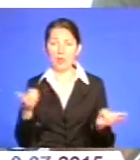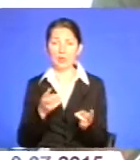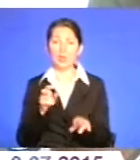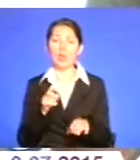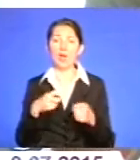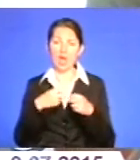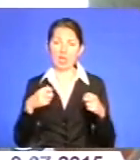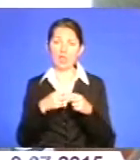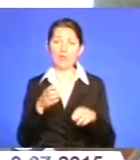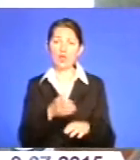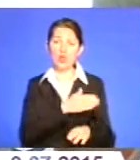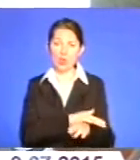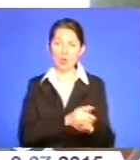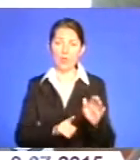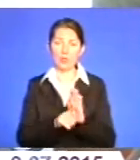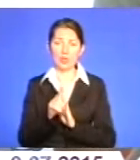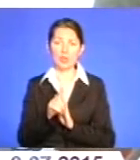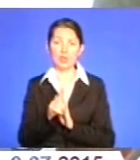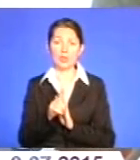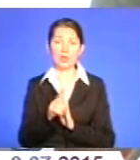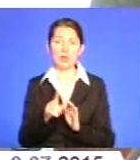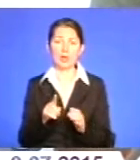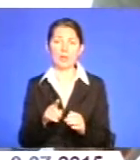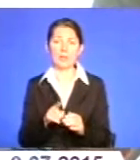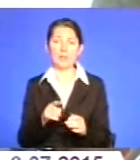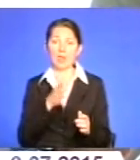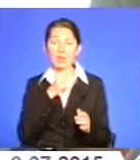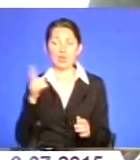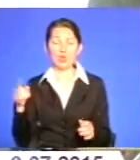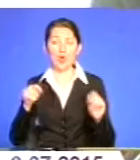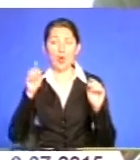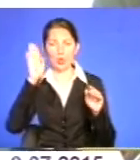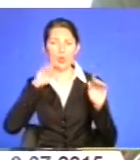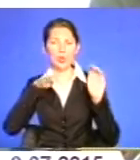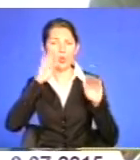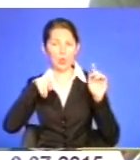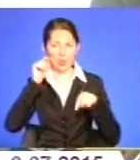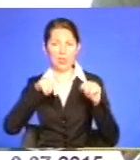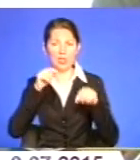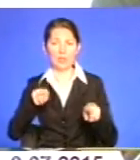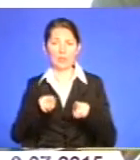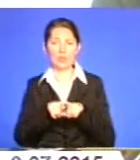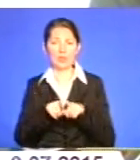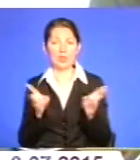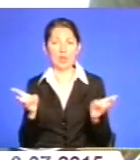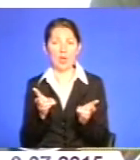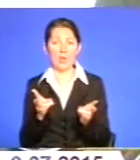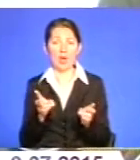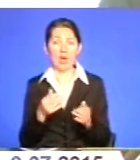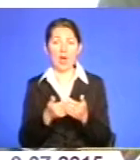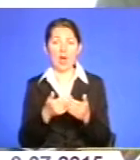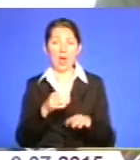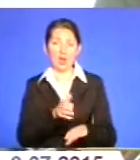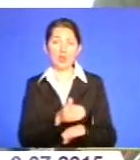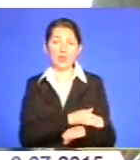чоботи. От починається, хлопці кажуть, там у нас вже начався сезон дощів. Теж потрібно резинові чоботи від 40-го і вищого